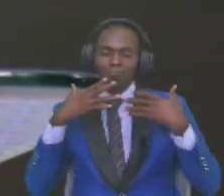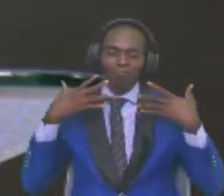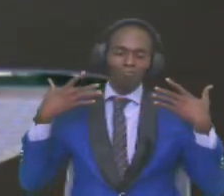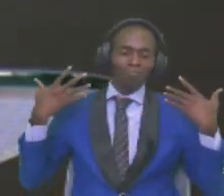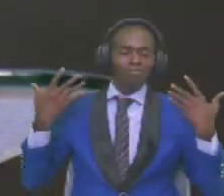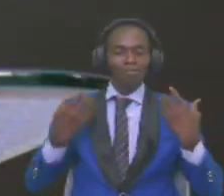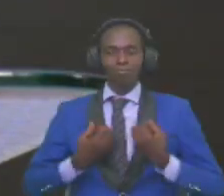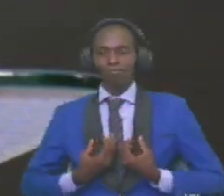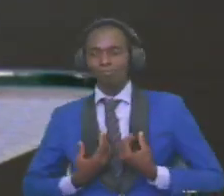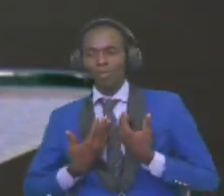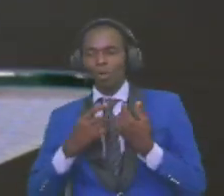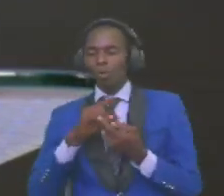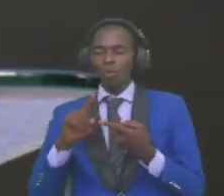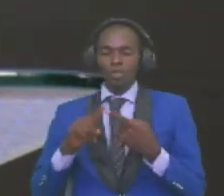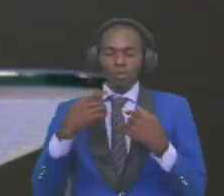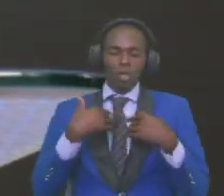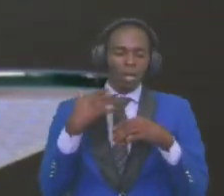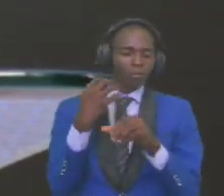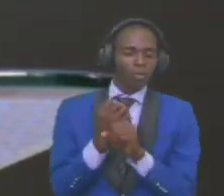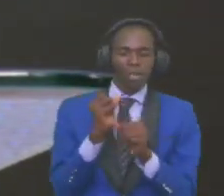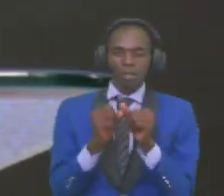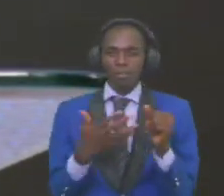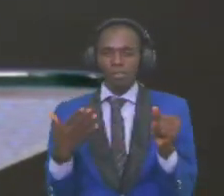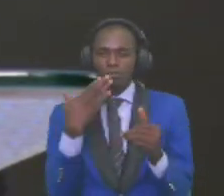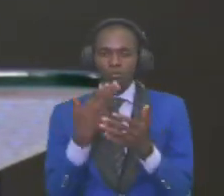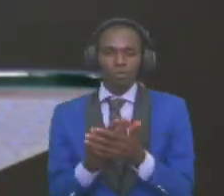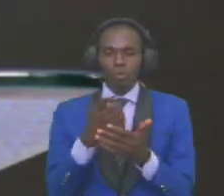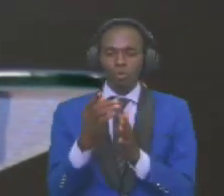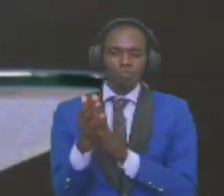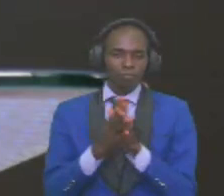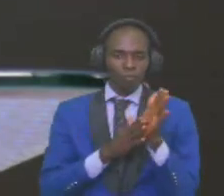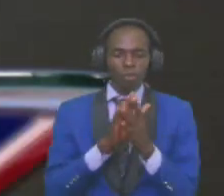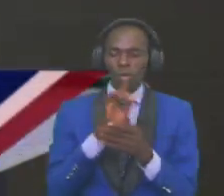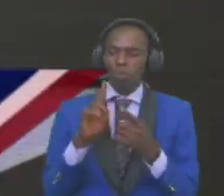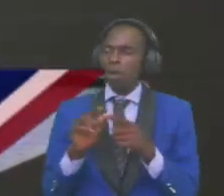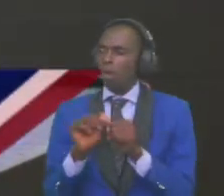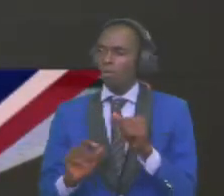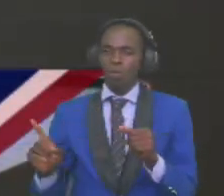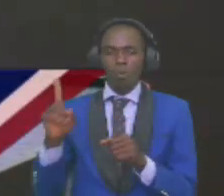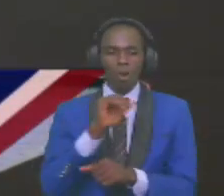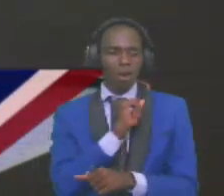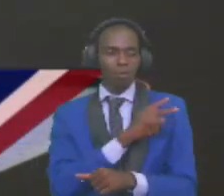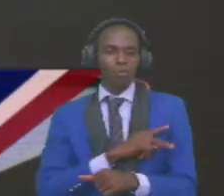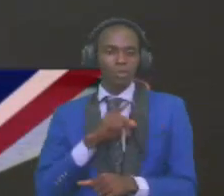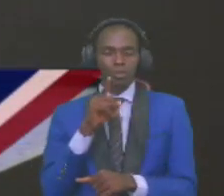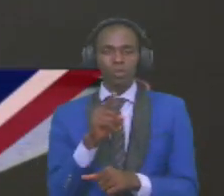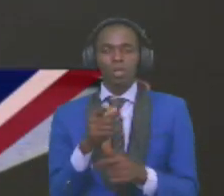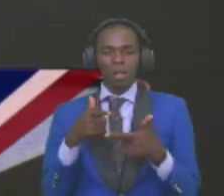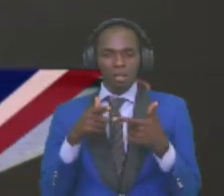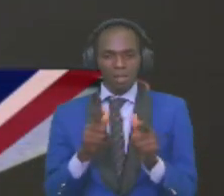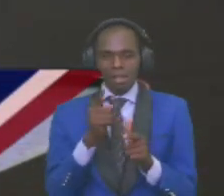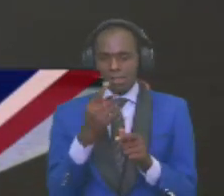que tout chose qu'à toute chose va bien avec toi tu as tout chose quand tout le monde est